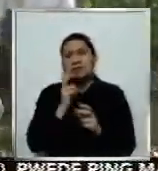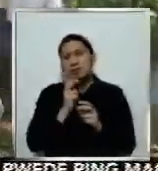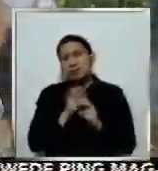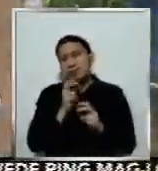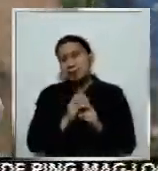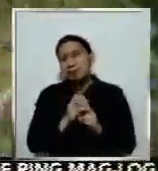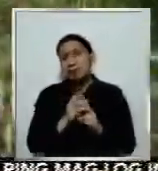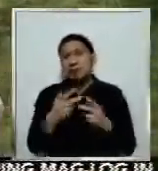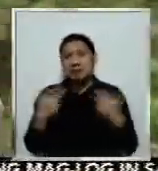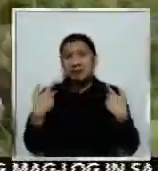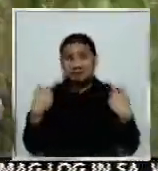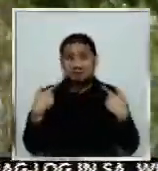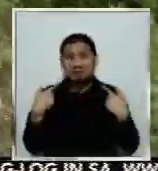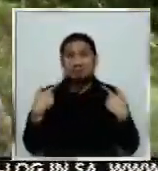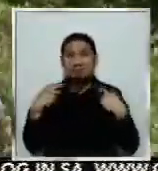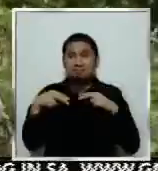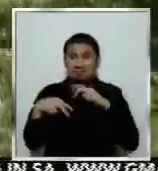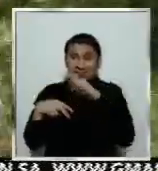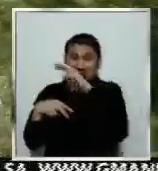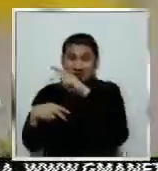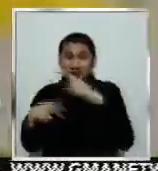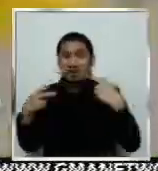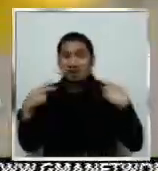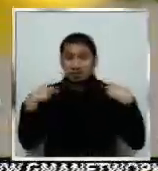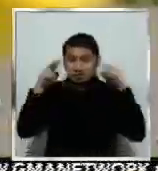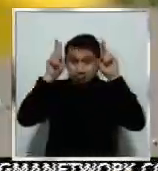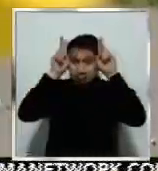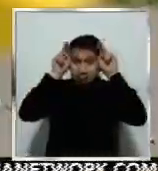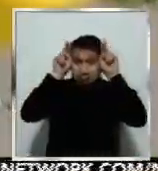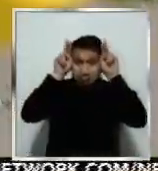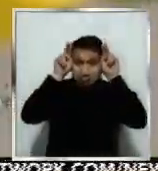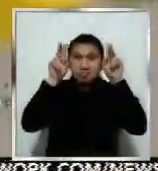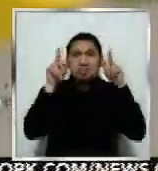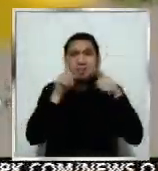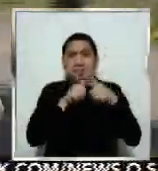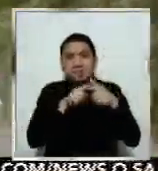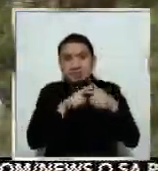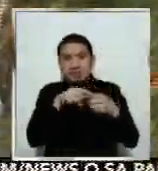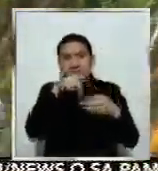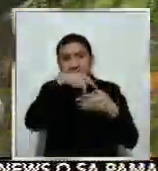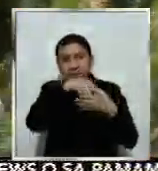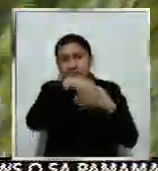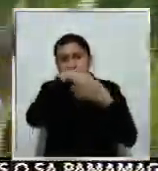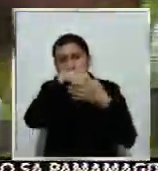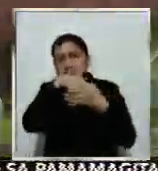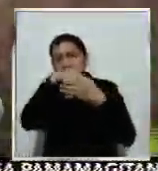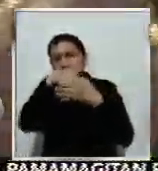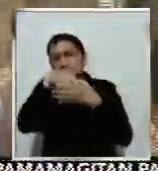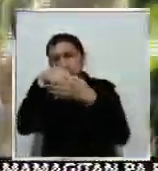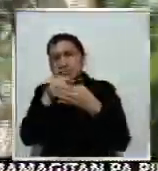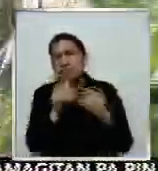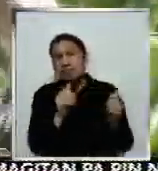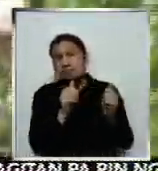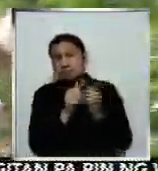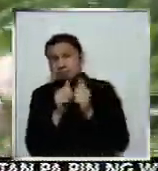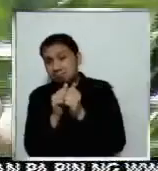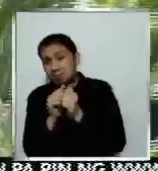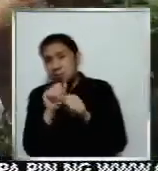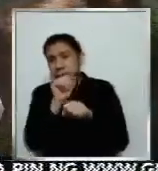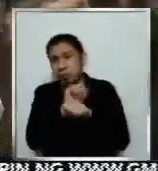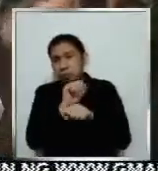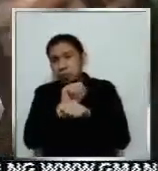kabayo na si Mula Rito Mula Roon ang kaagapay sa pang-araw-araw na buhay sa loob ng mahigit isang